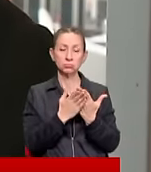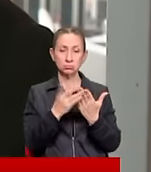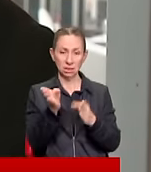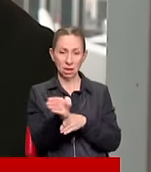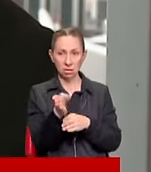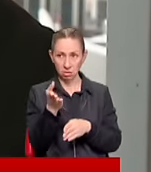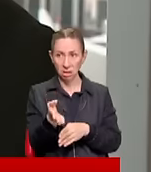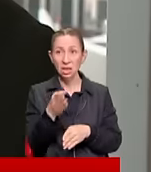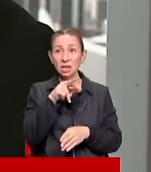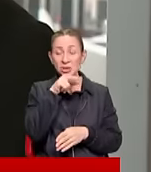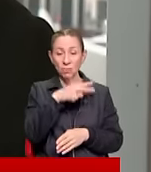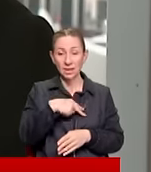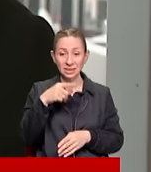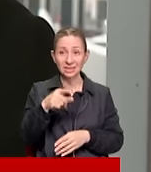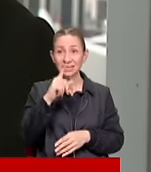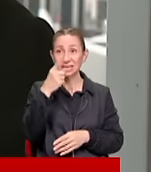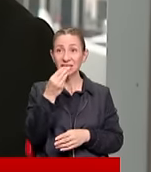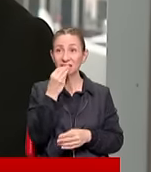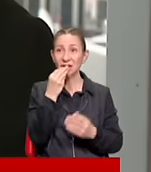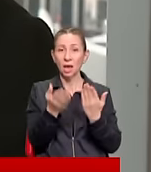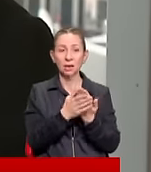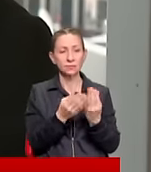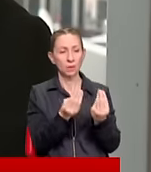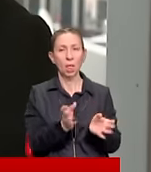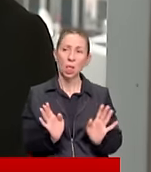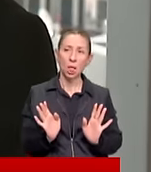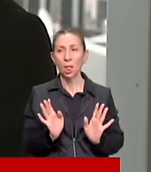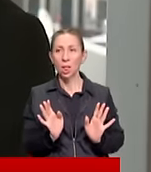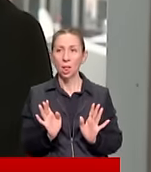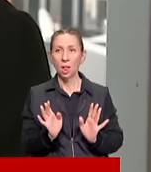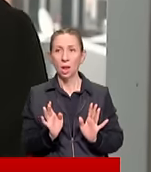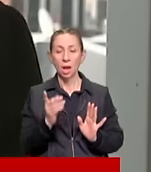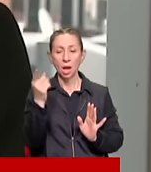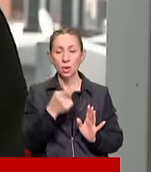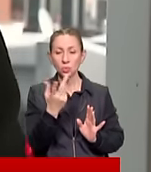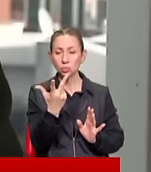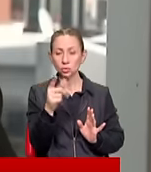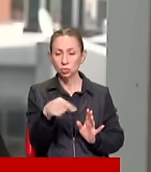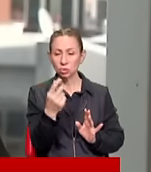kart. Keçiören Belediyesi sadece gıda yardımında bulunuyor. Ayırdığı